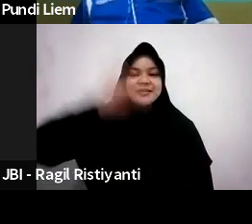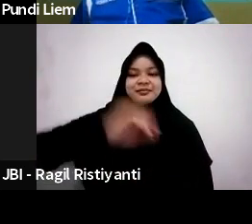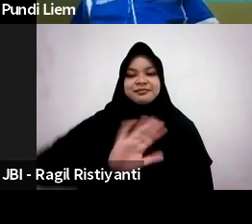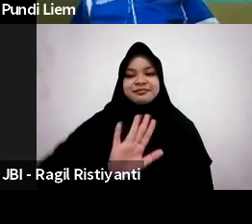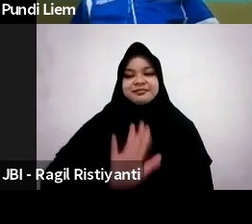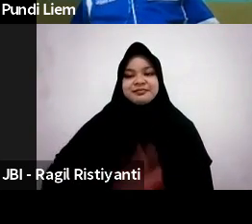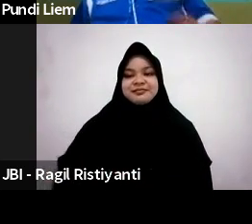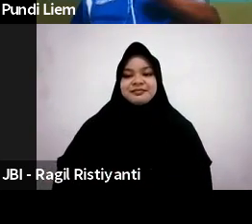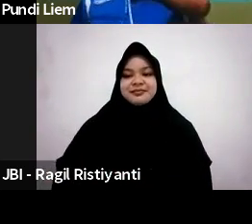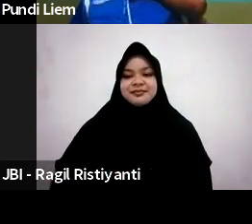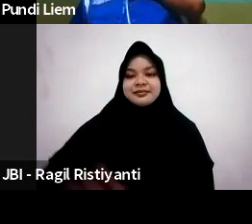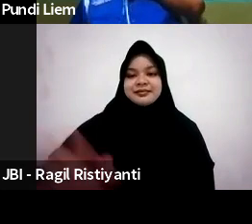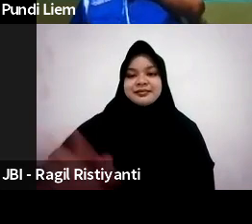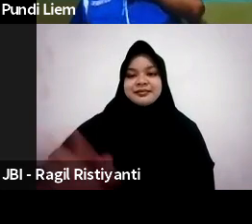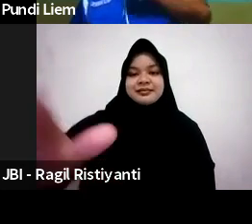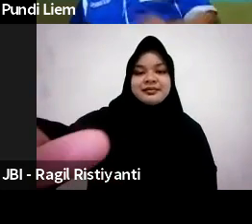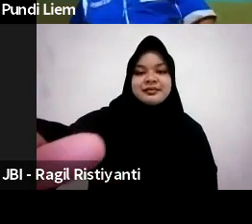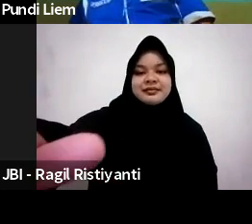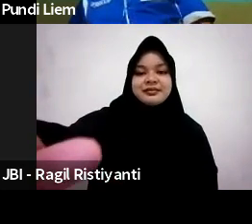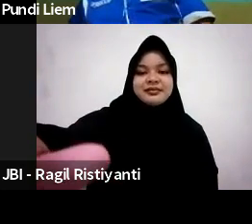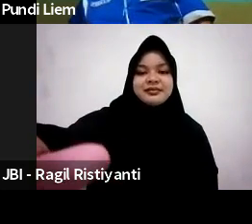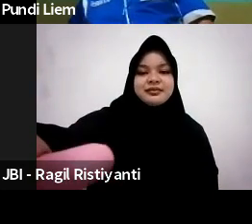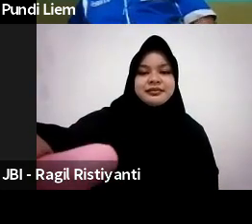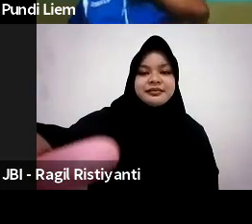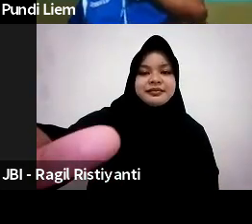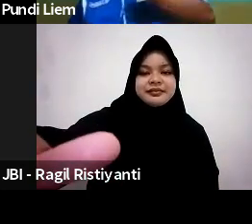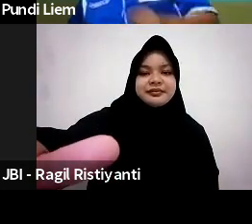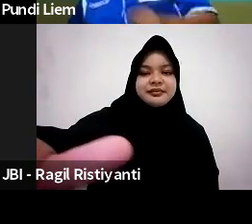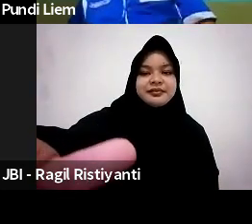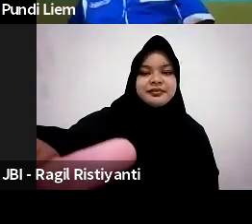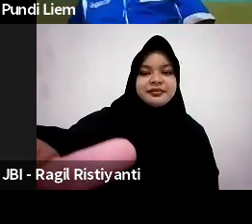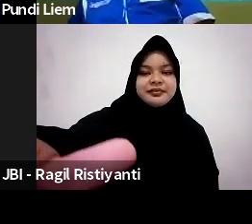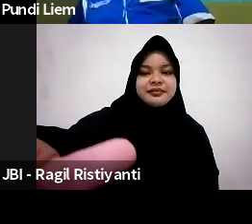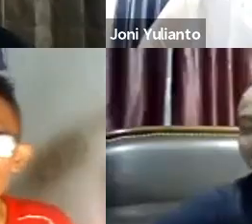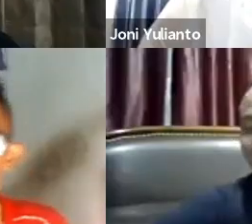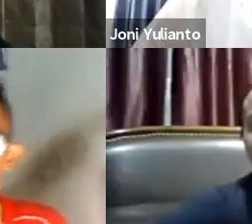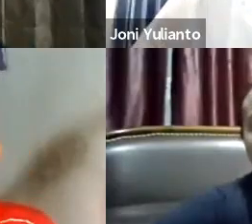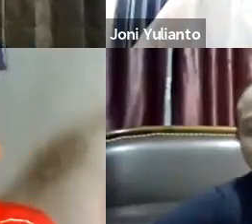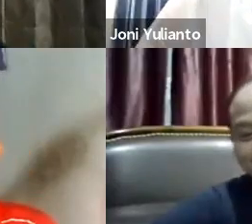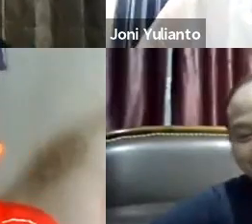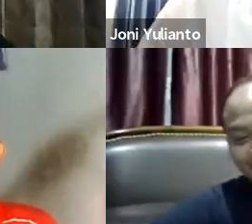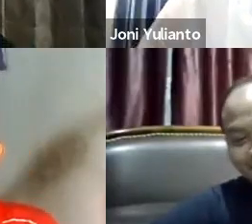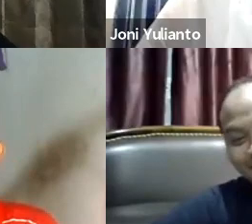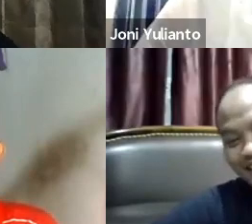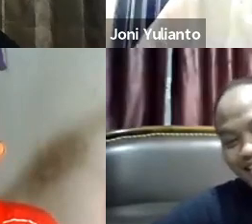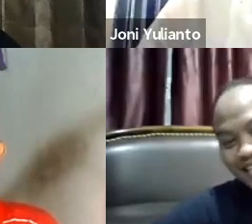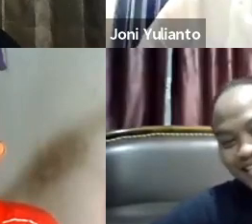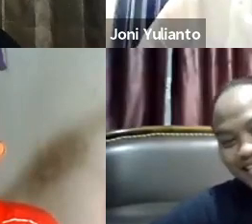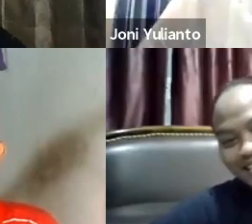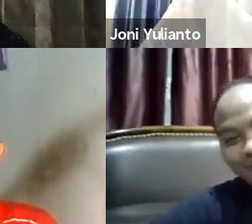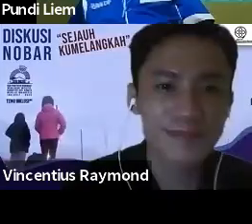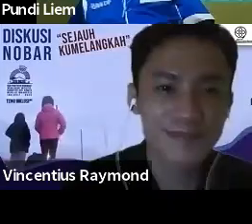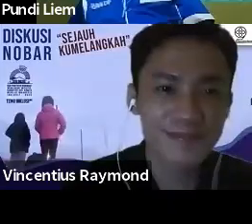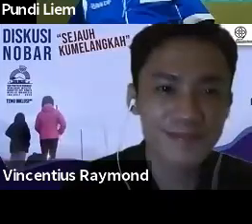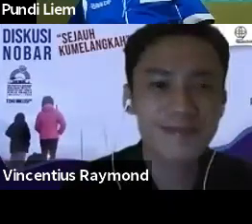rezeki Mas Joni malesan Makasih semuanya rezeki Makasih lagi sampai ketemu